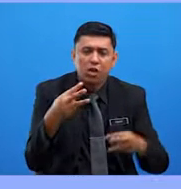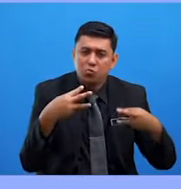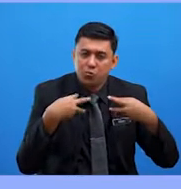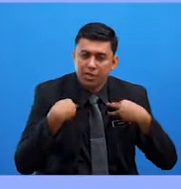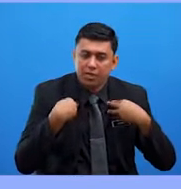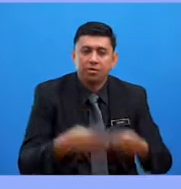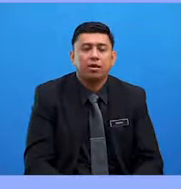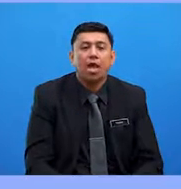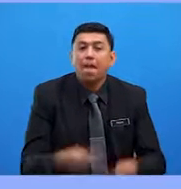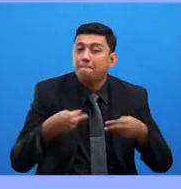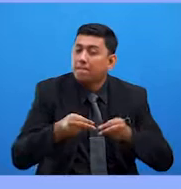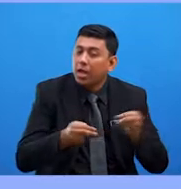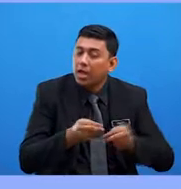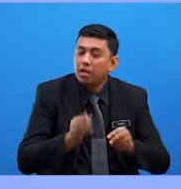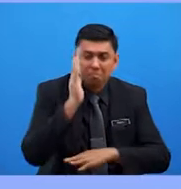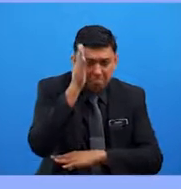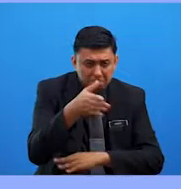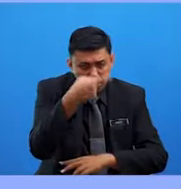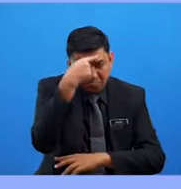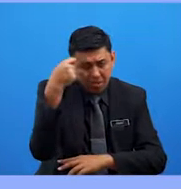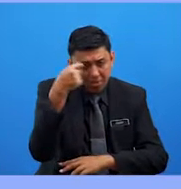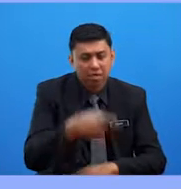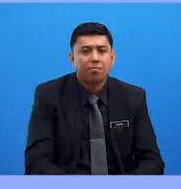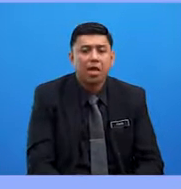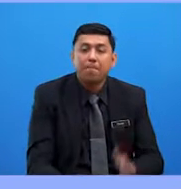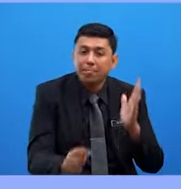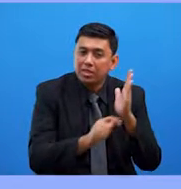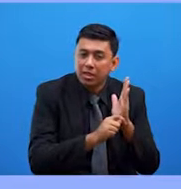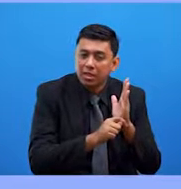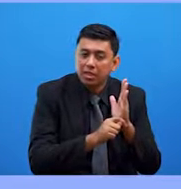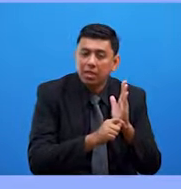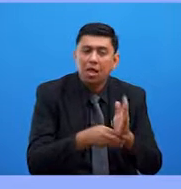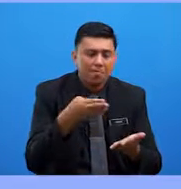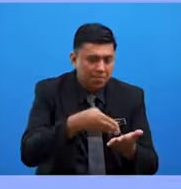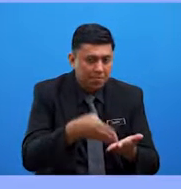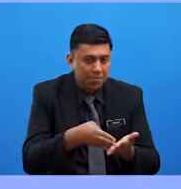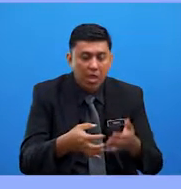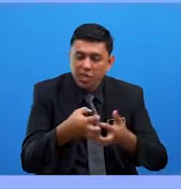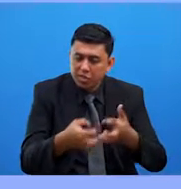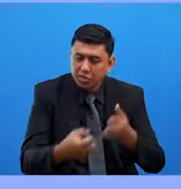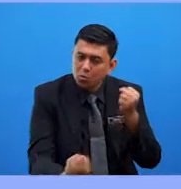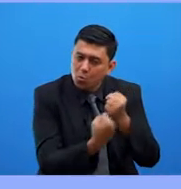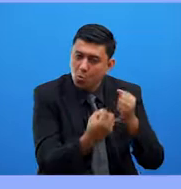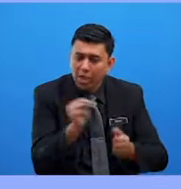kewujudan perniagaan akan menyebabkan pertambahan bilangan industri sokongan.